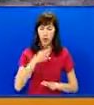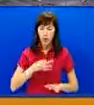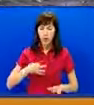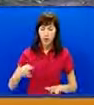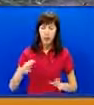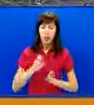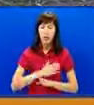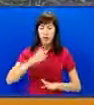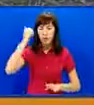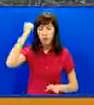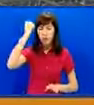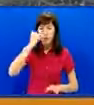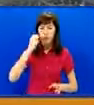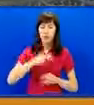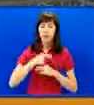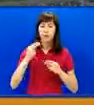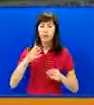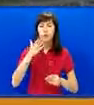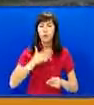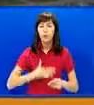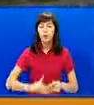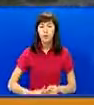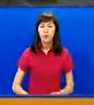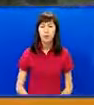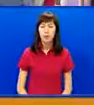подпевая благодаря за доставленное удовольствие.